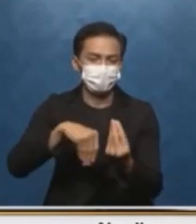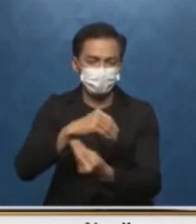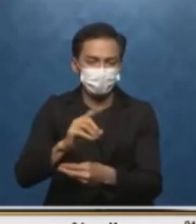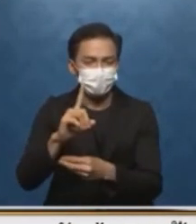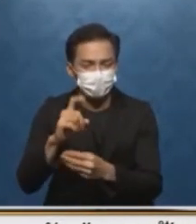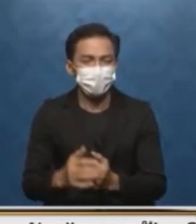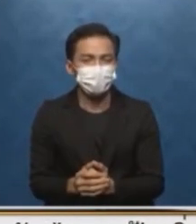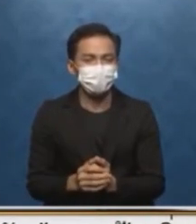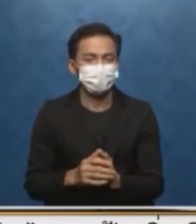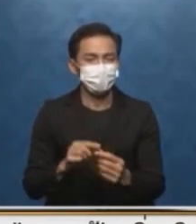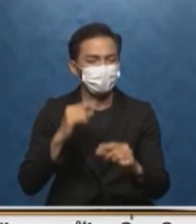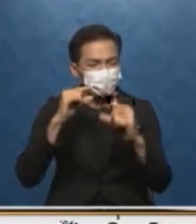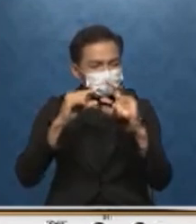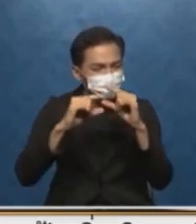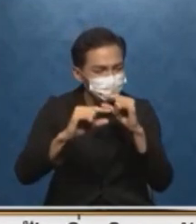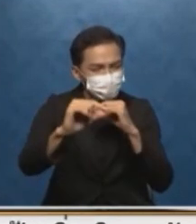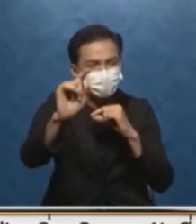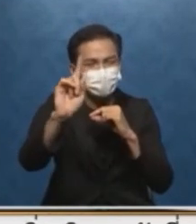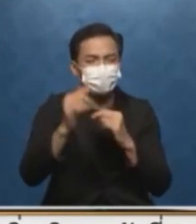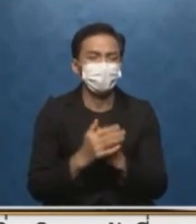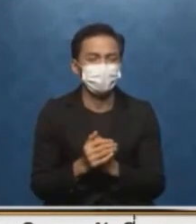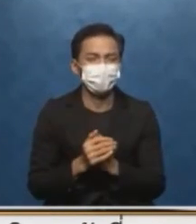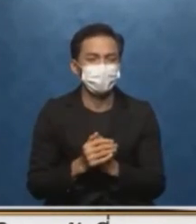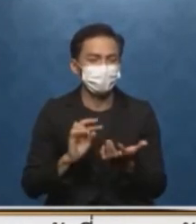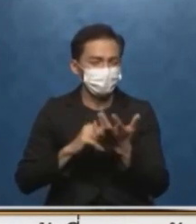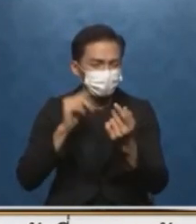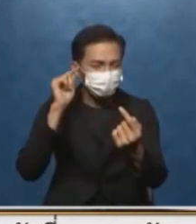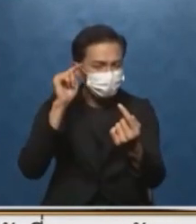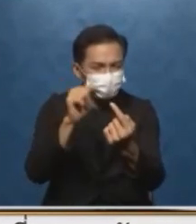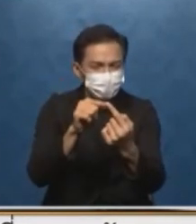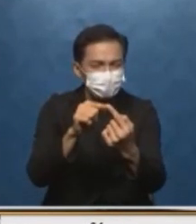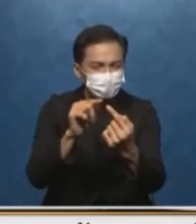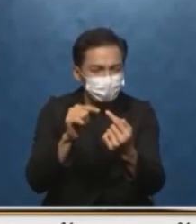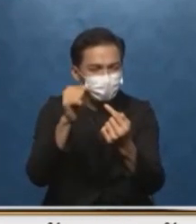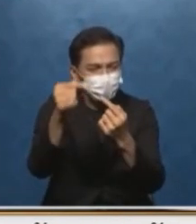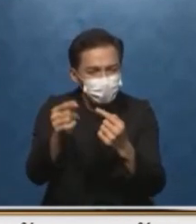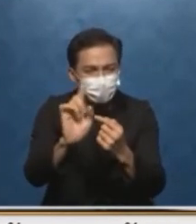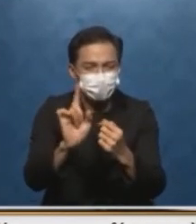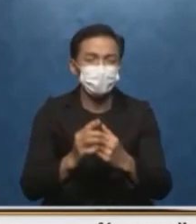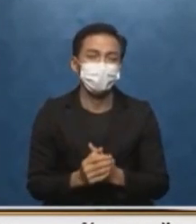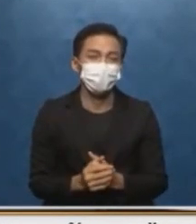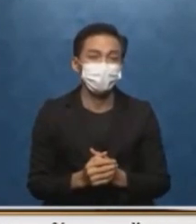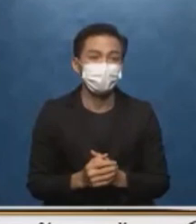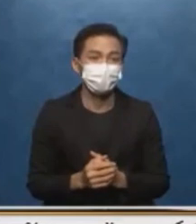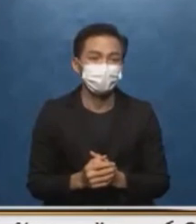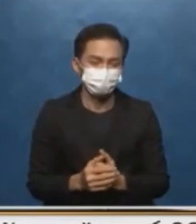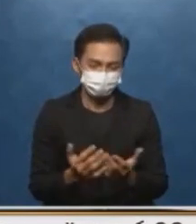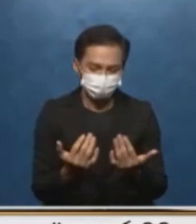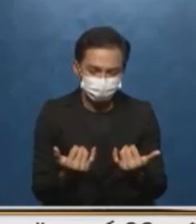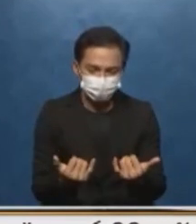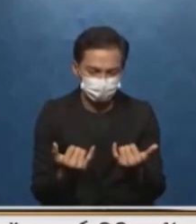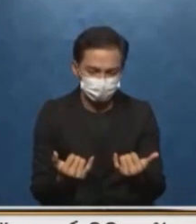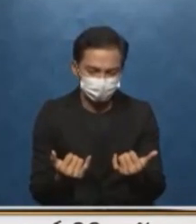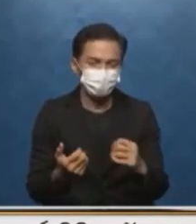ประเทศไทยเราดูแล้วรัฐบาลยังไม่ทราบเลยค่ะว่าจะไปต่ออย่างไรด้วยสถานการณ์ปัจจุบันนะ